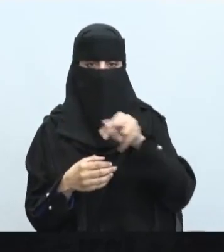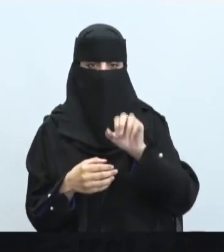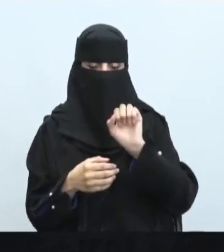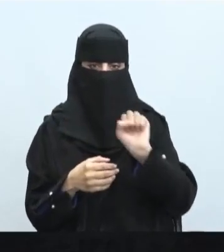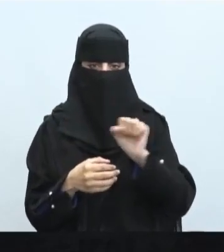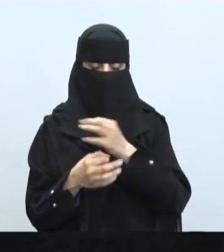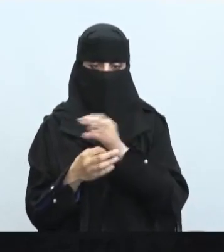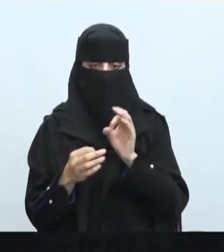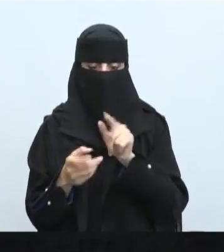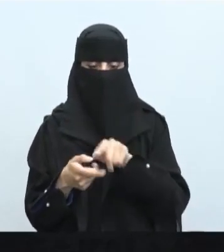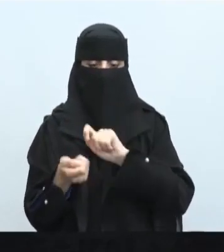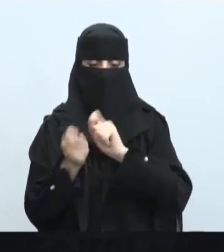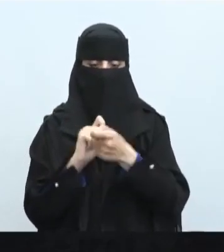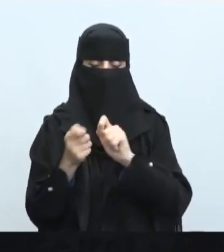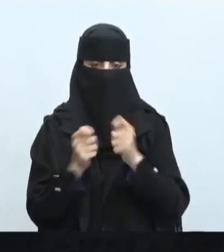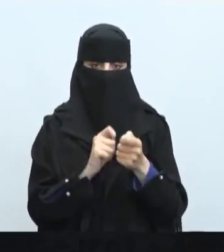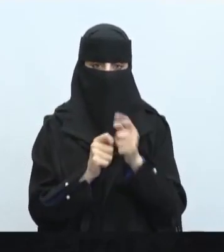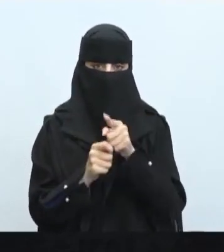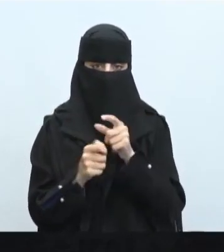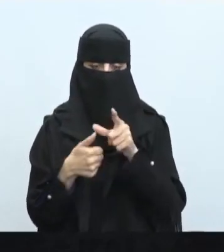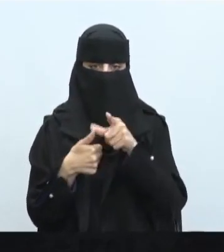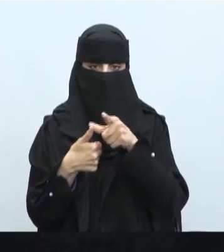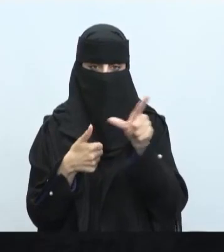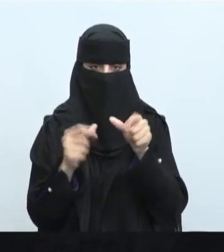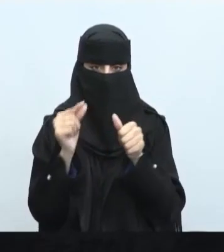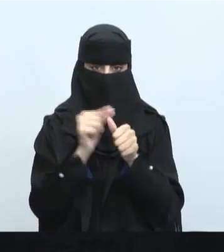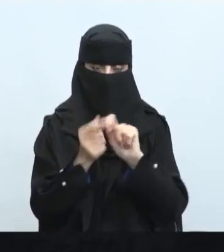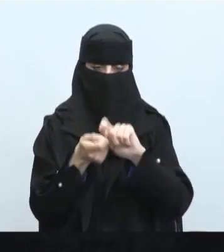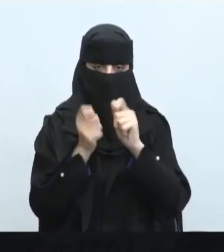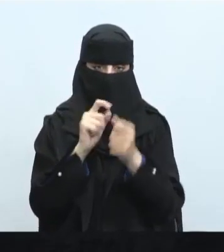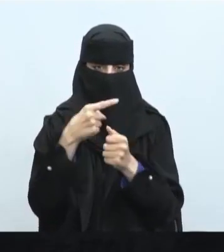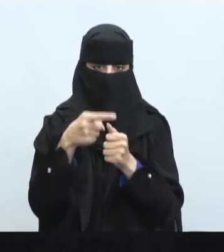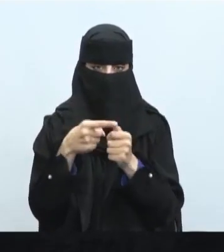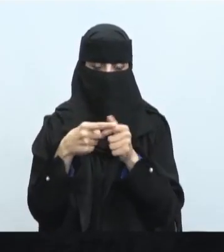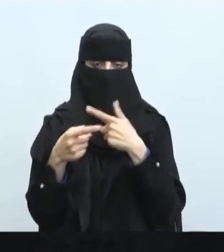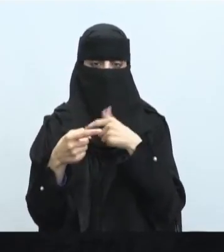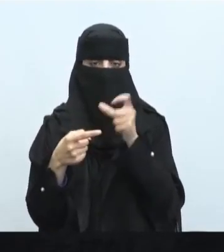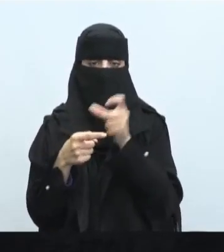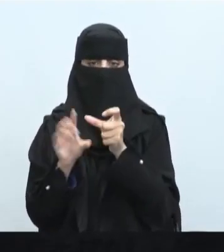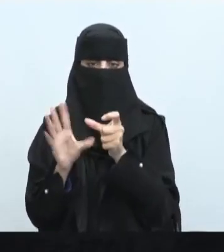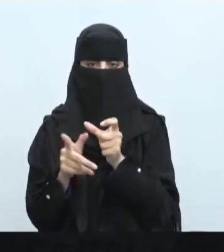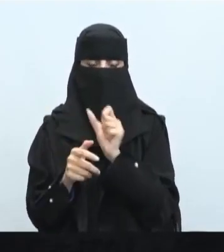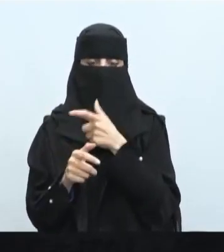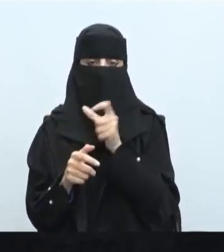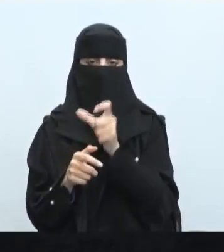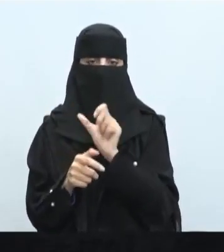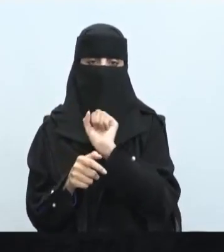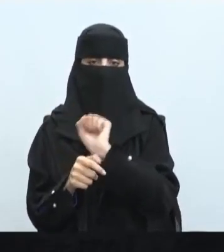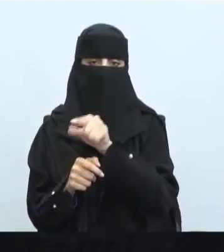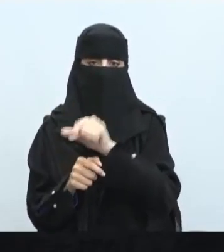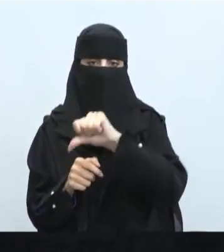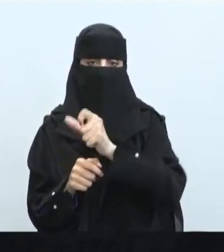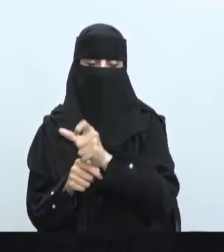تصبح بهذا الشكل المبتدا يصبح اسما لان منصوب والخبر